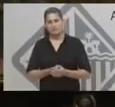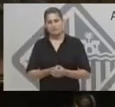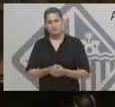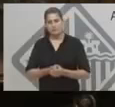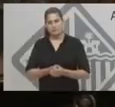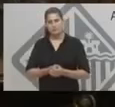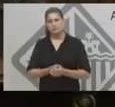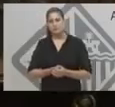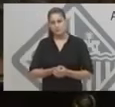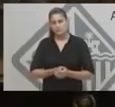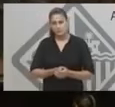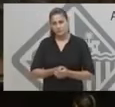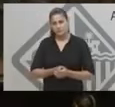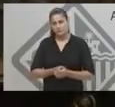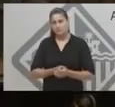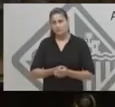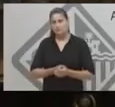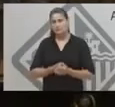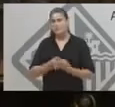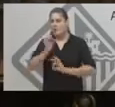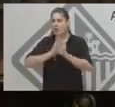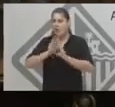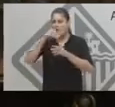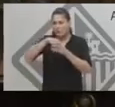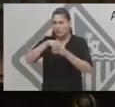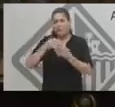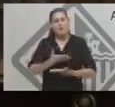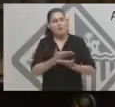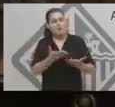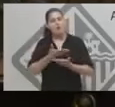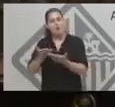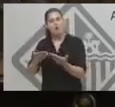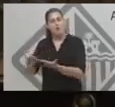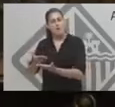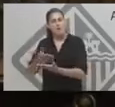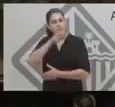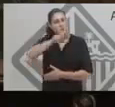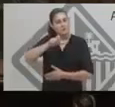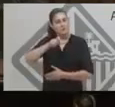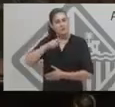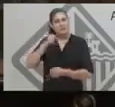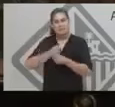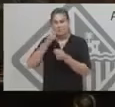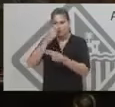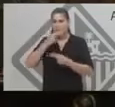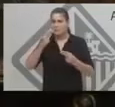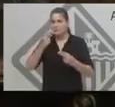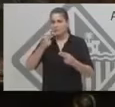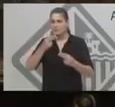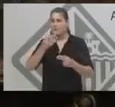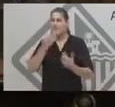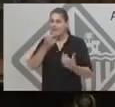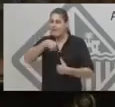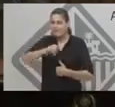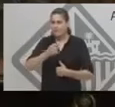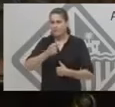La base per instaurar millores de l'organització interna passa per la confiança i el suport a tots els treballadors públics que fan possible que l'Ajuntament de Palma sigui